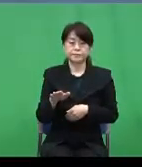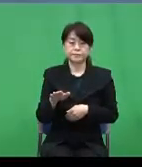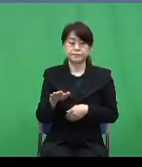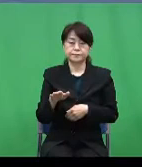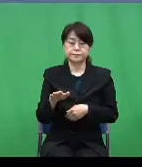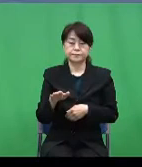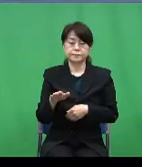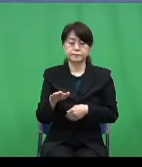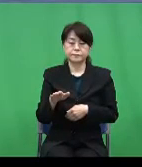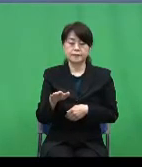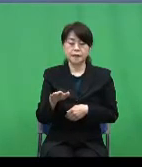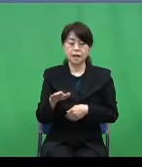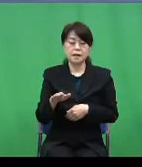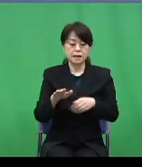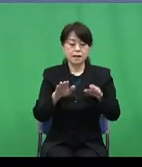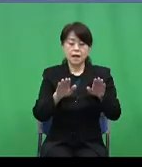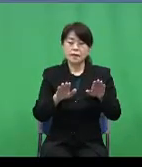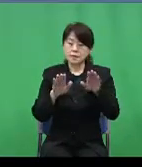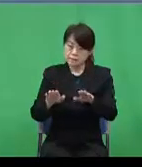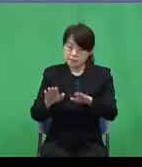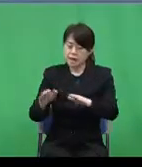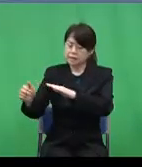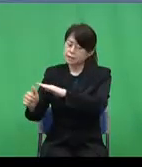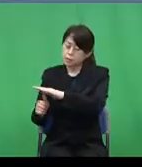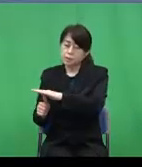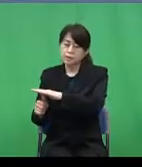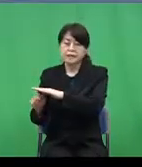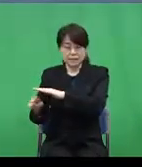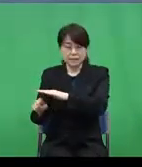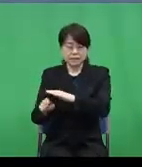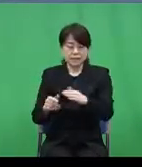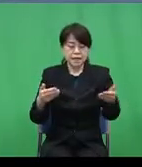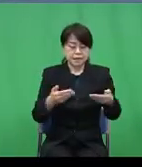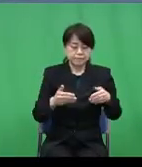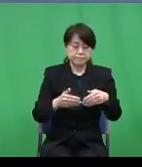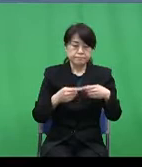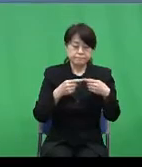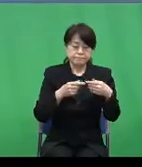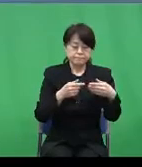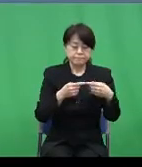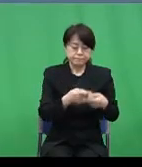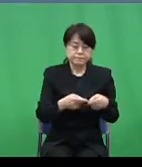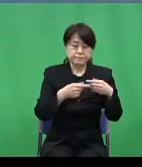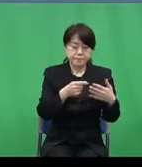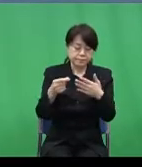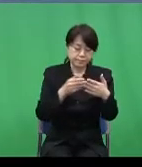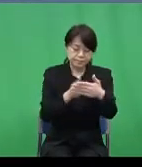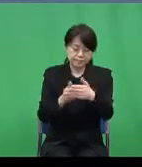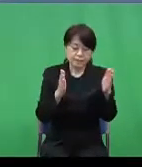まあ、今引きこもっておられたり、就職氷河期でいろいろと苦労された方々にもです